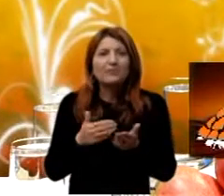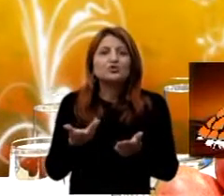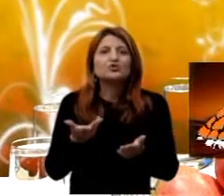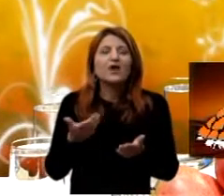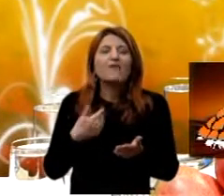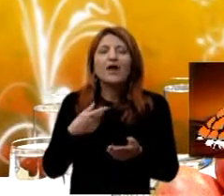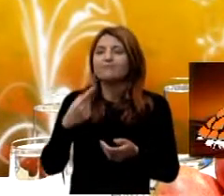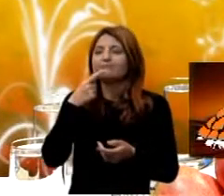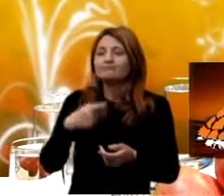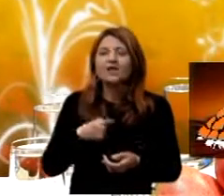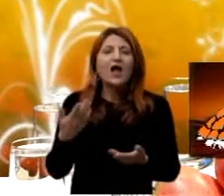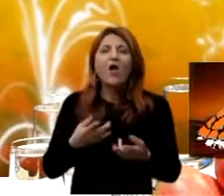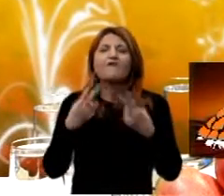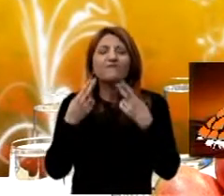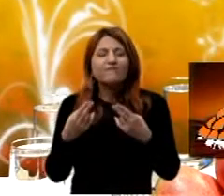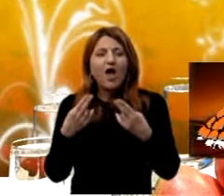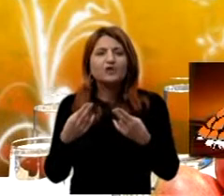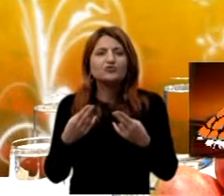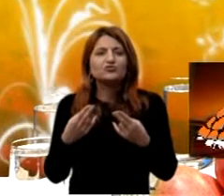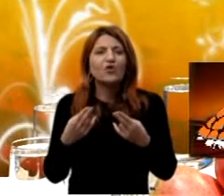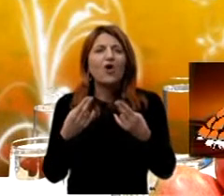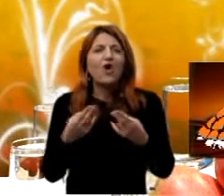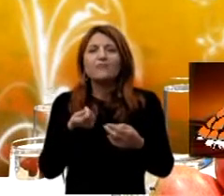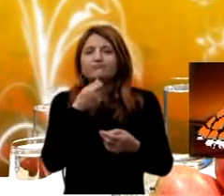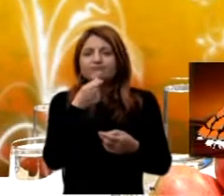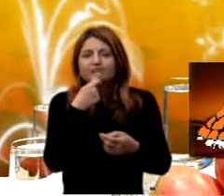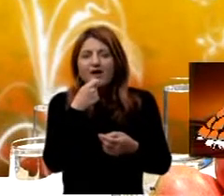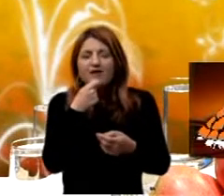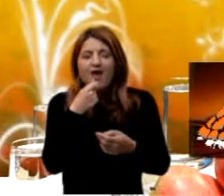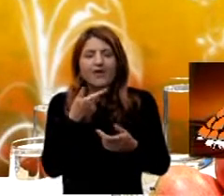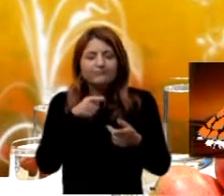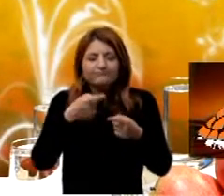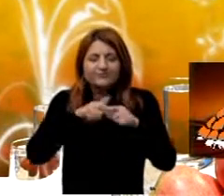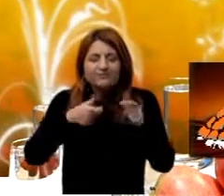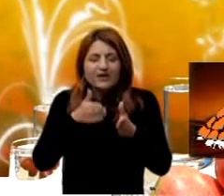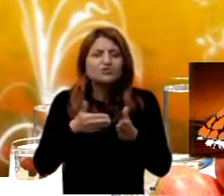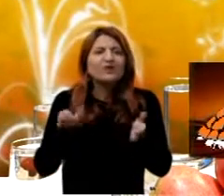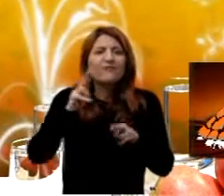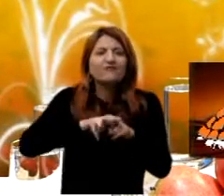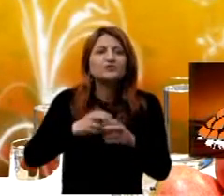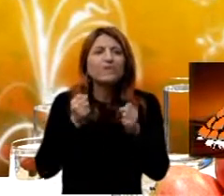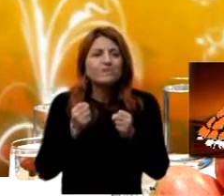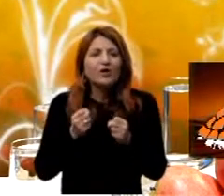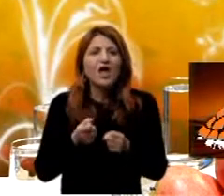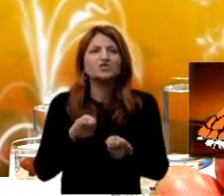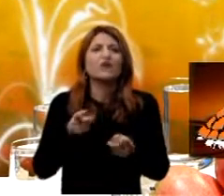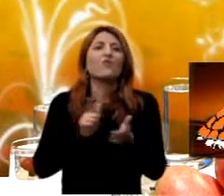meni izdvojili kao vrlo važni nutritivni elementi koje moramo pojačati ili uzimati dalje